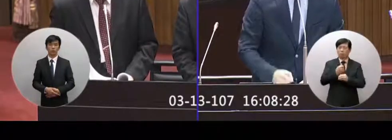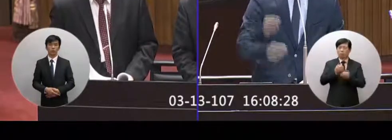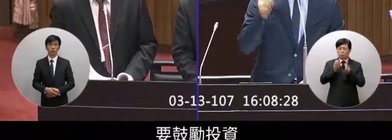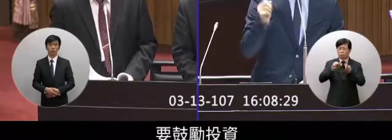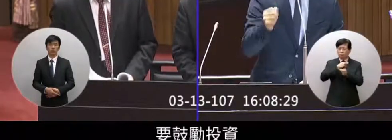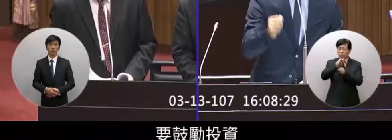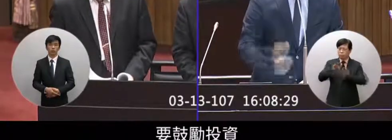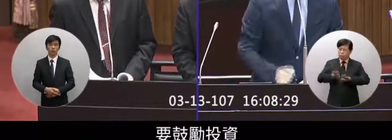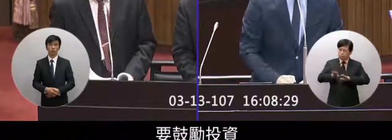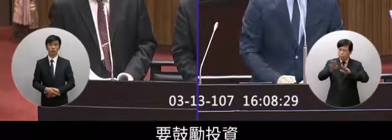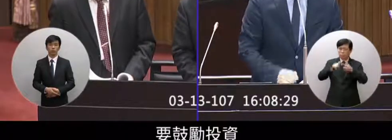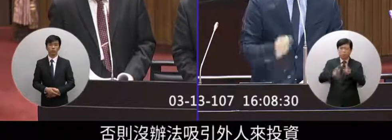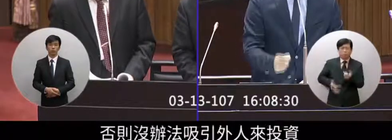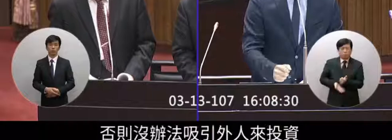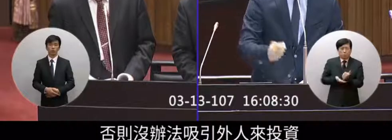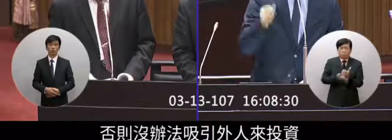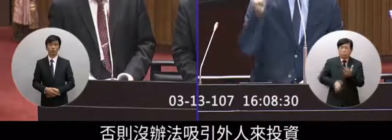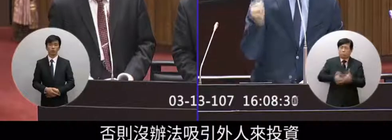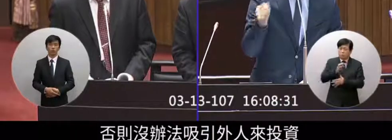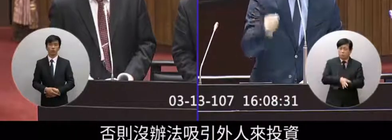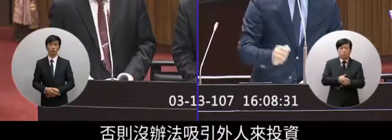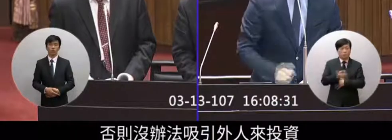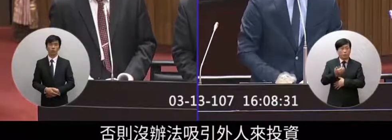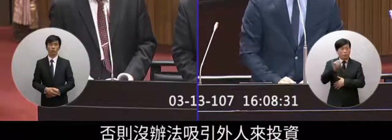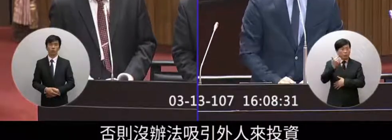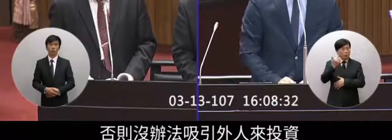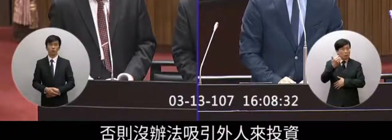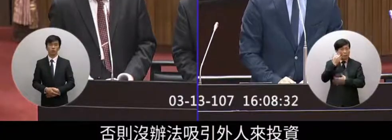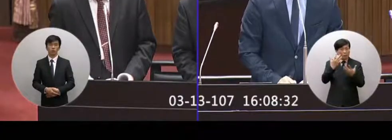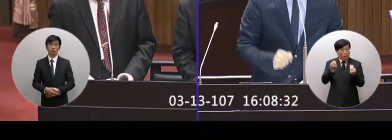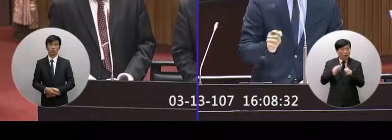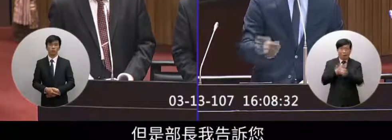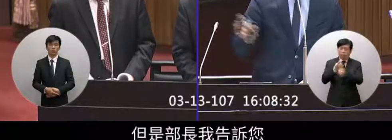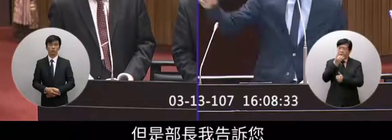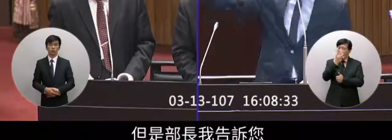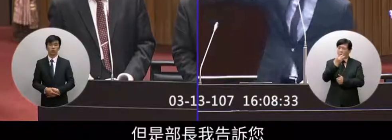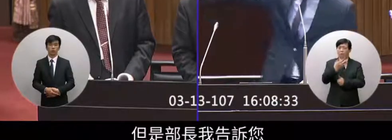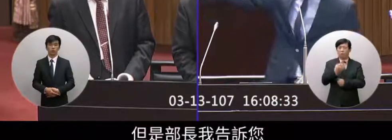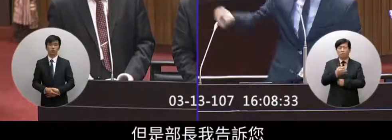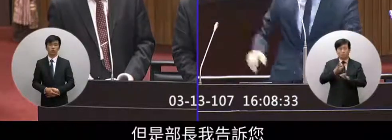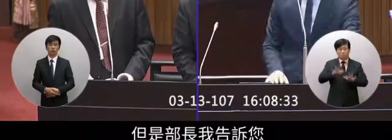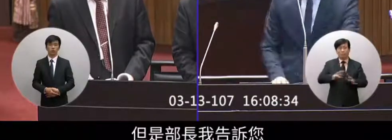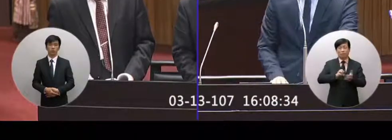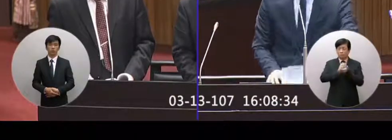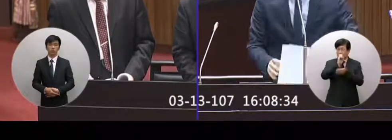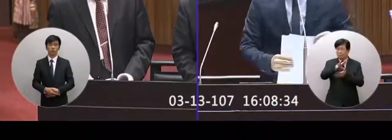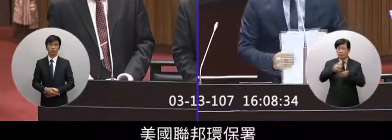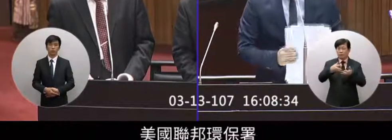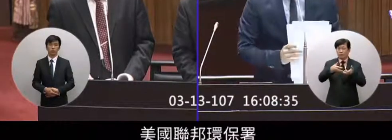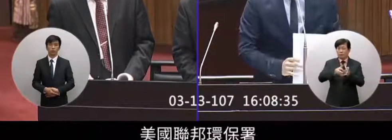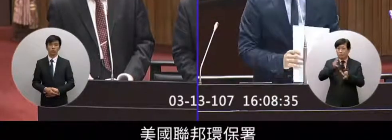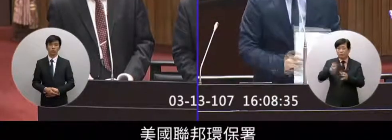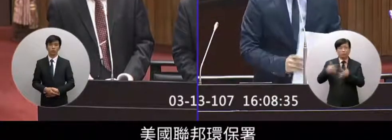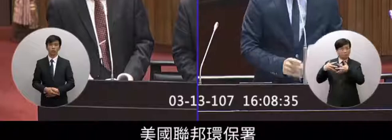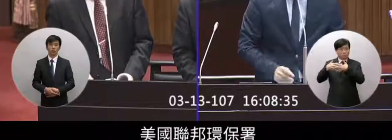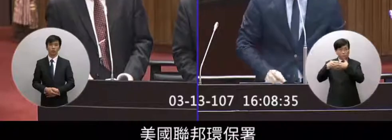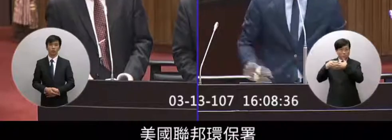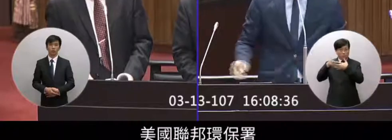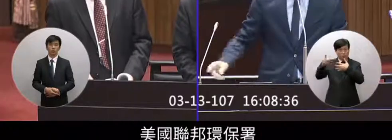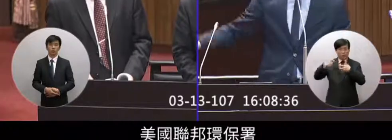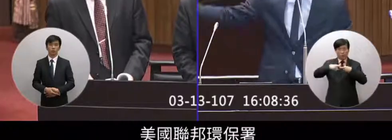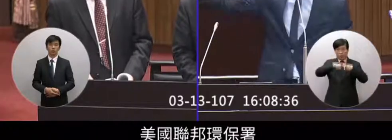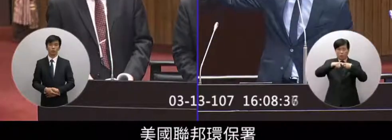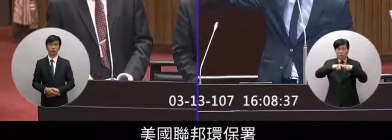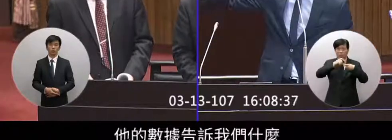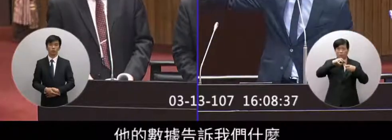济，要鼓励投资，否则没办法吸引外人来投资。但是部长，我告诉您，美国联